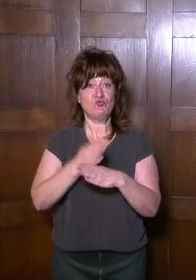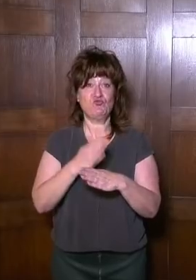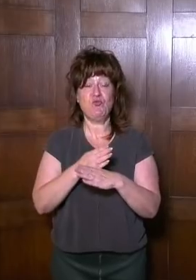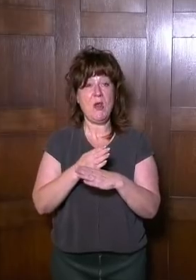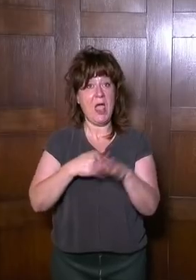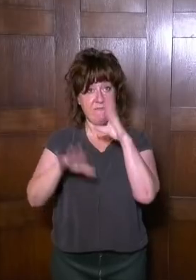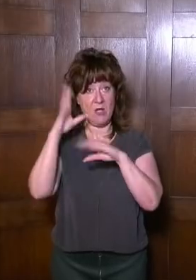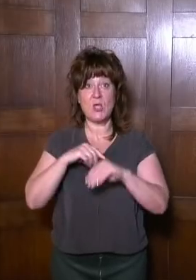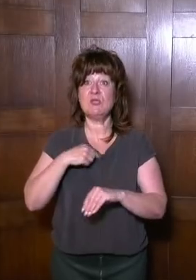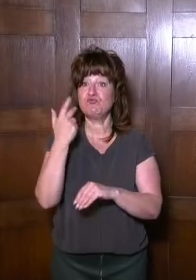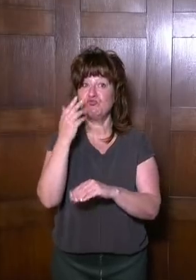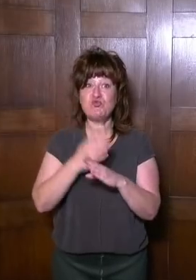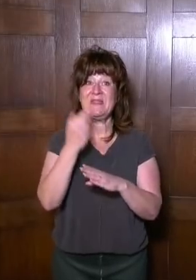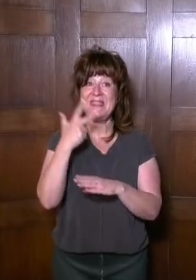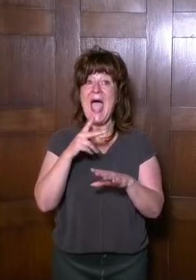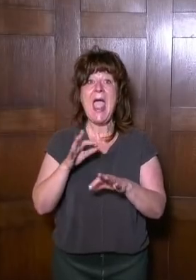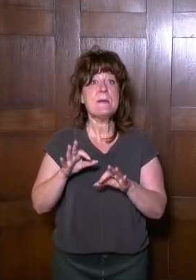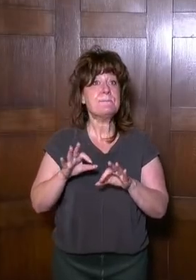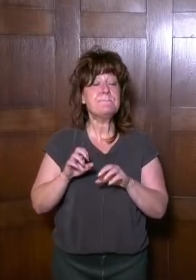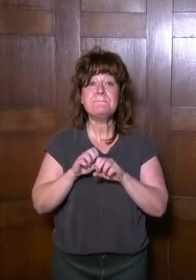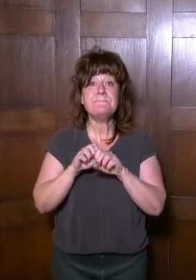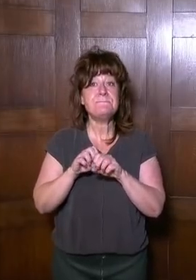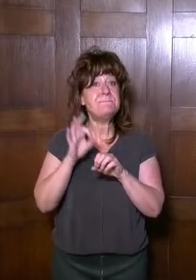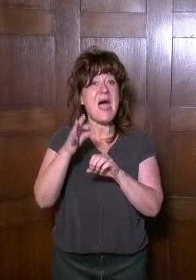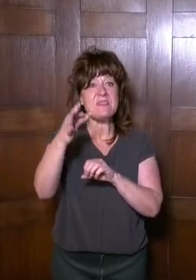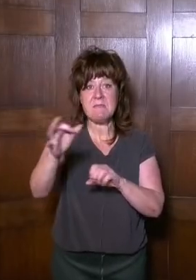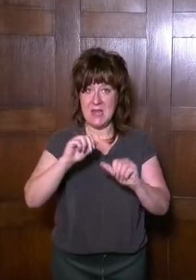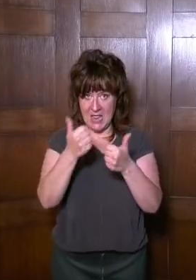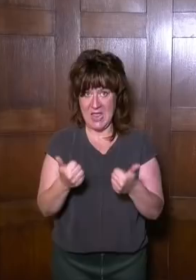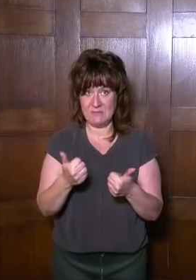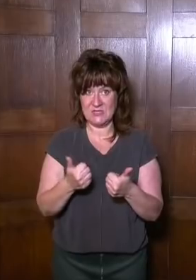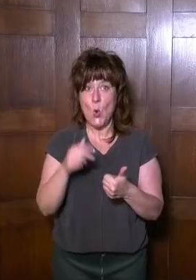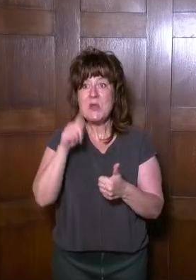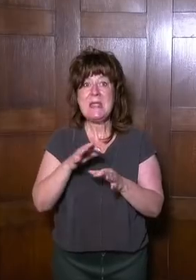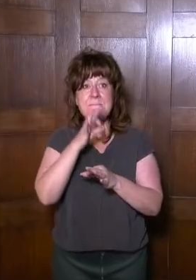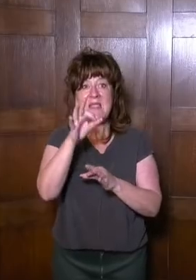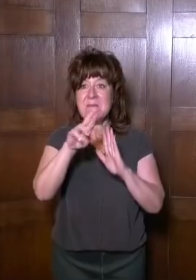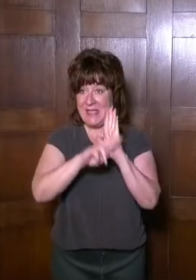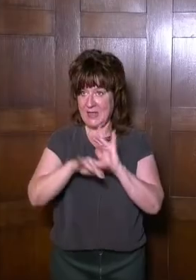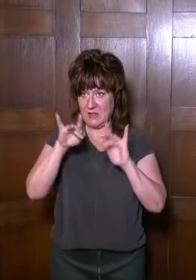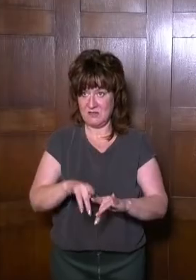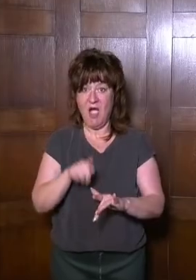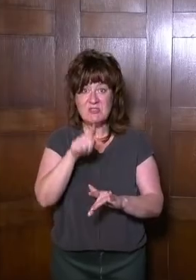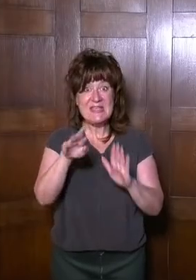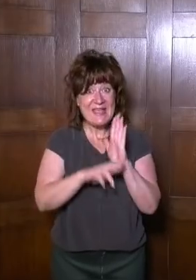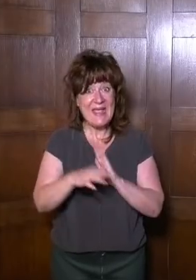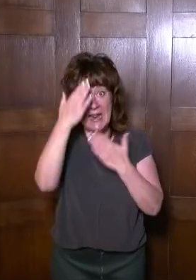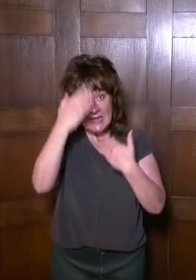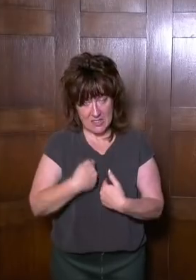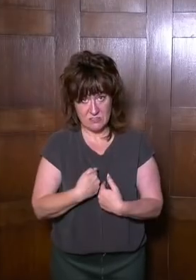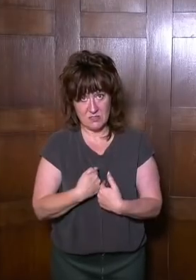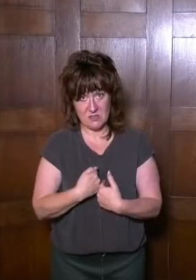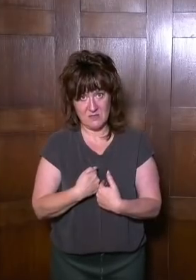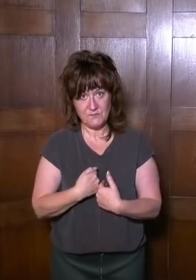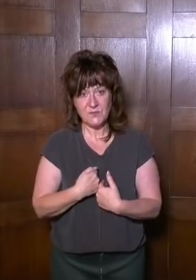Leben erlebt. Ich mache das seit über 30 Jahren. Und sie sind sehr regelhaft. Und das Regelhafte, das wissen wir, das kennen wir. Ob